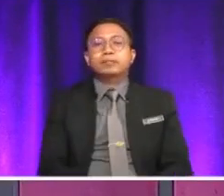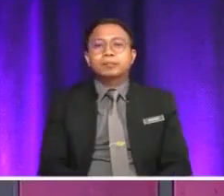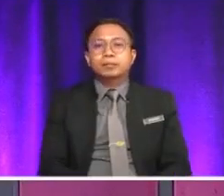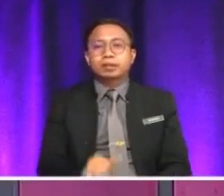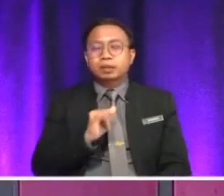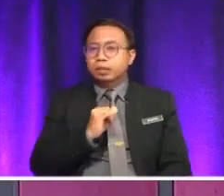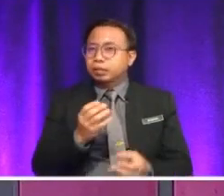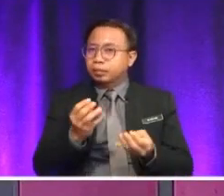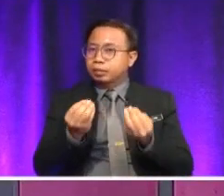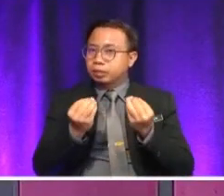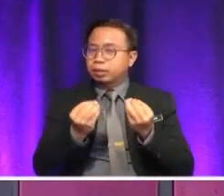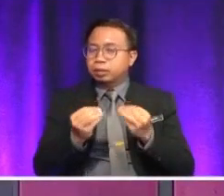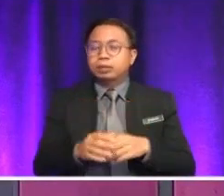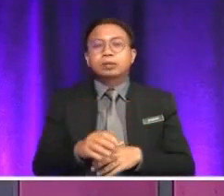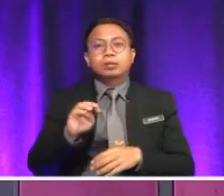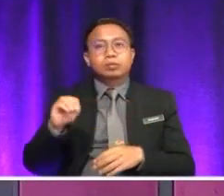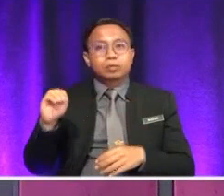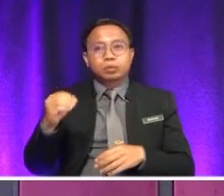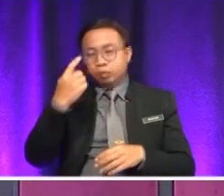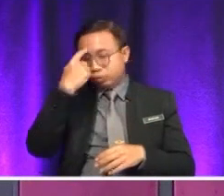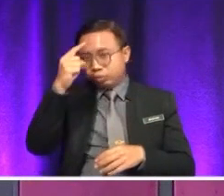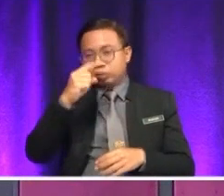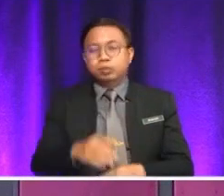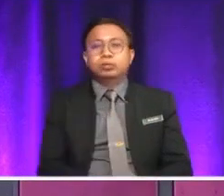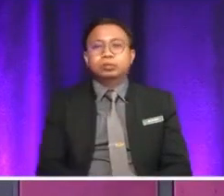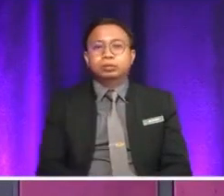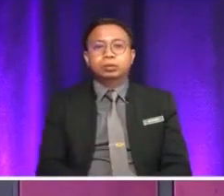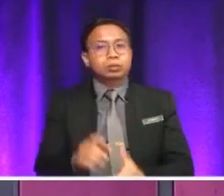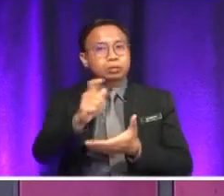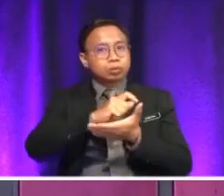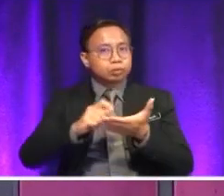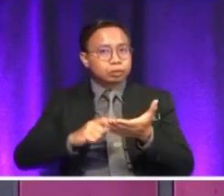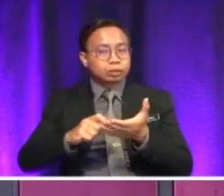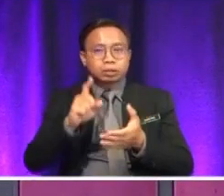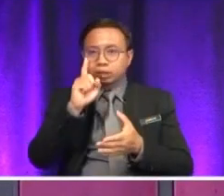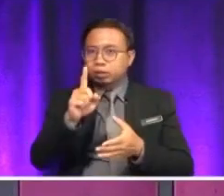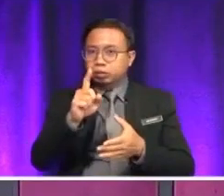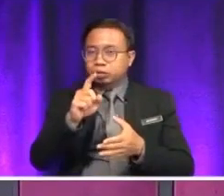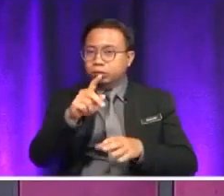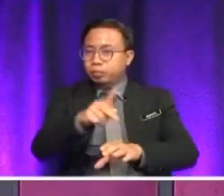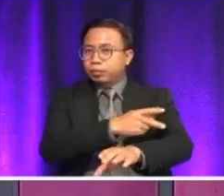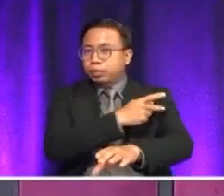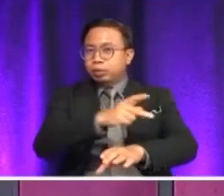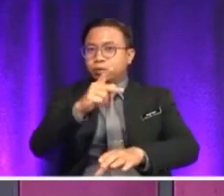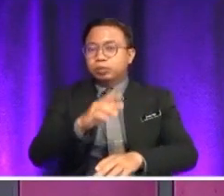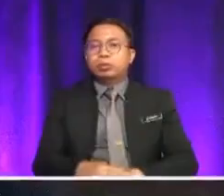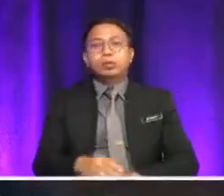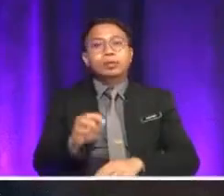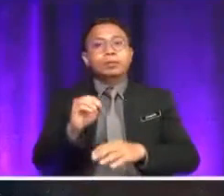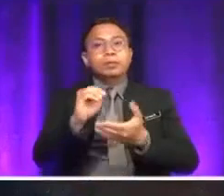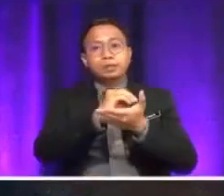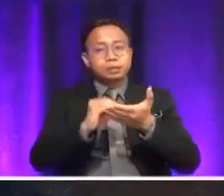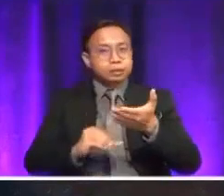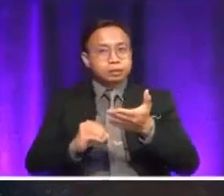Saya nak minta murid saya untuk tulis okey satu pantun. Message kesedaran